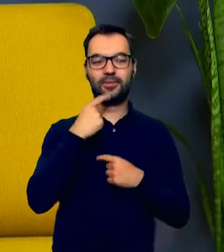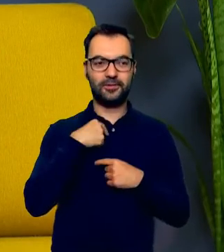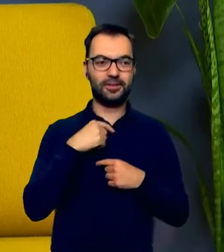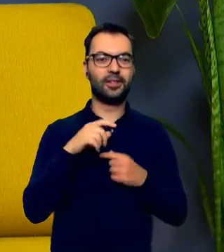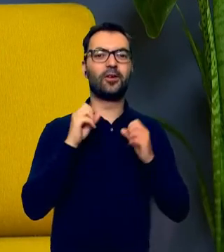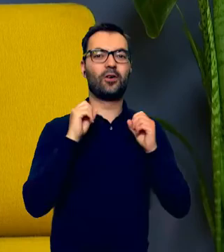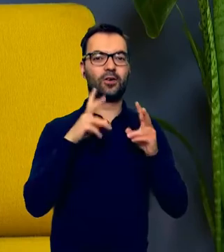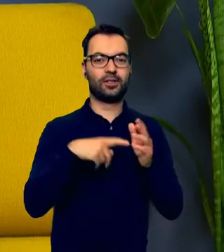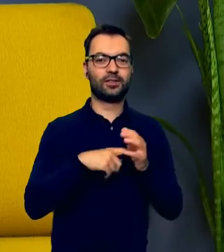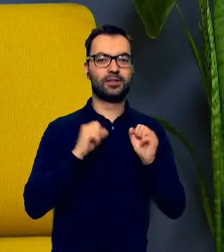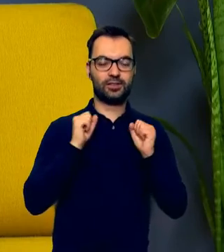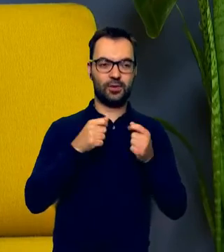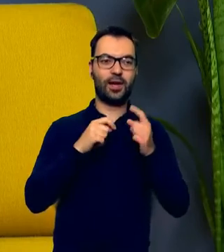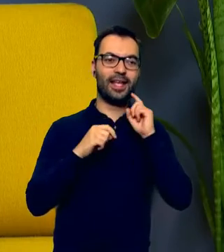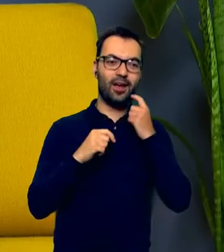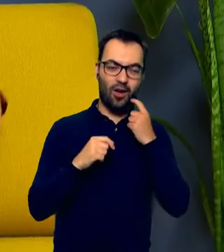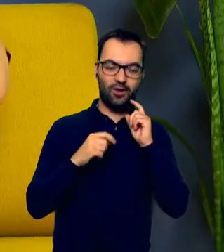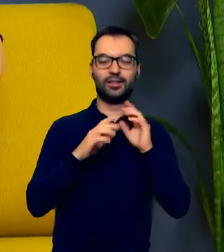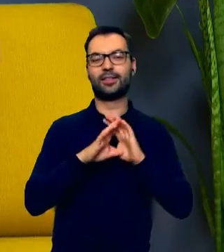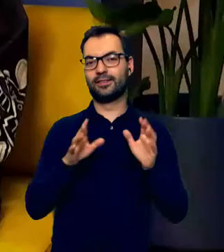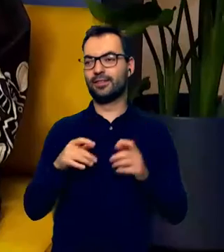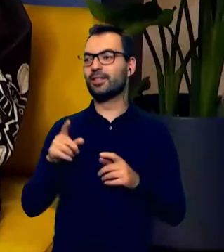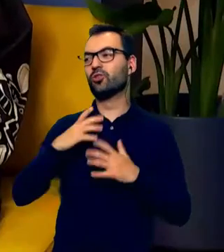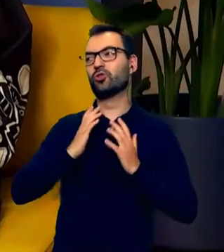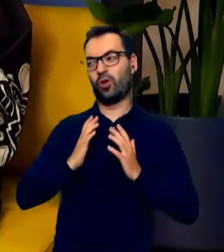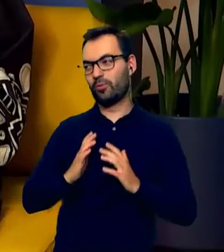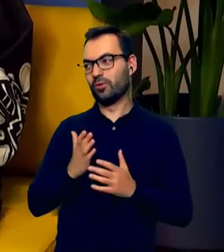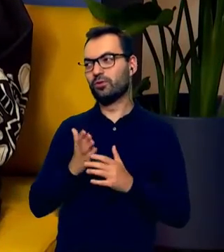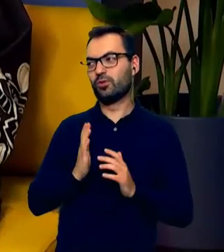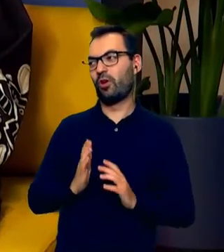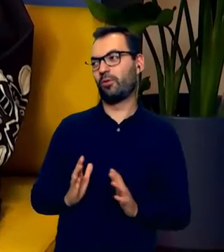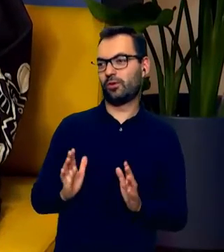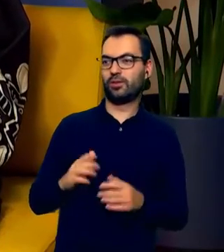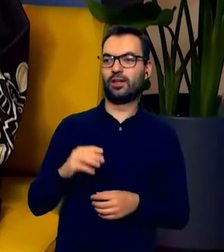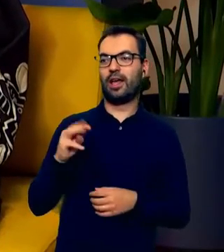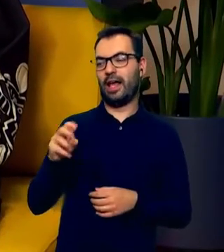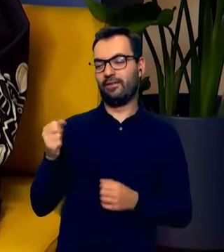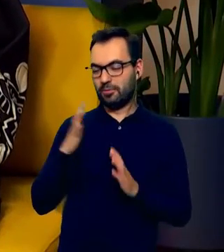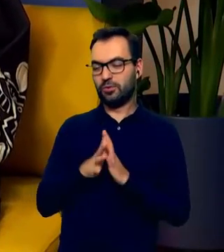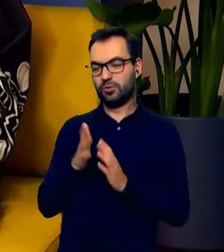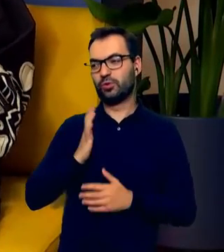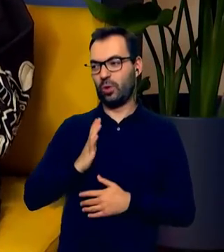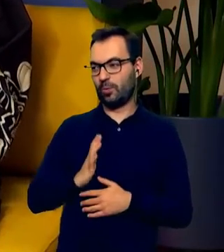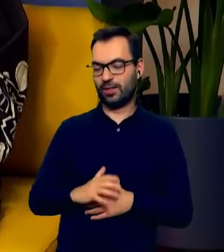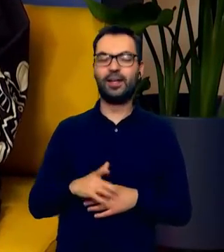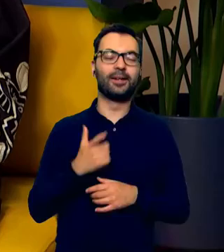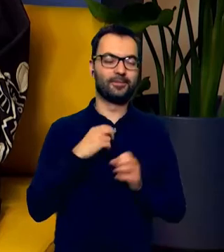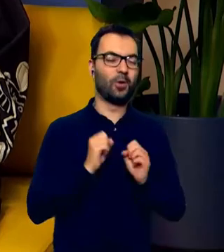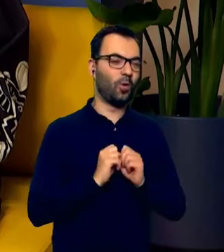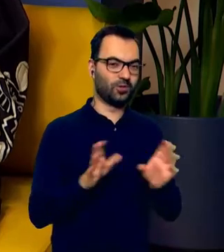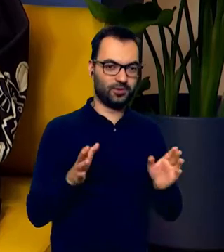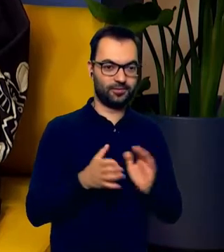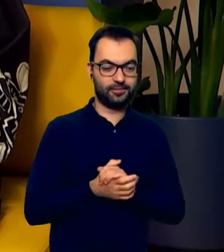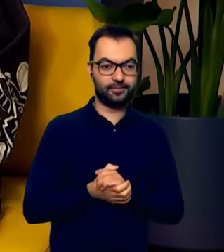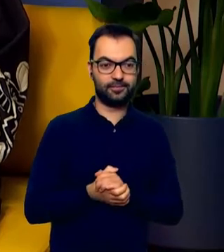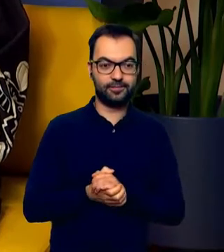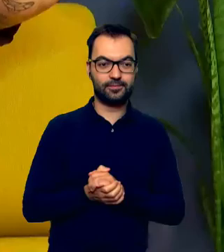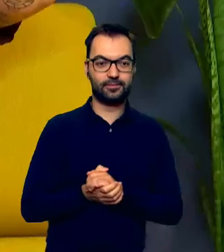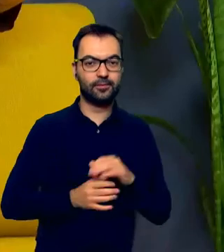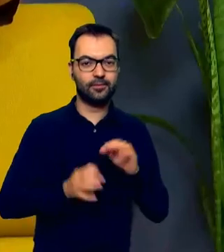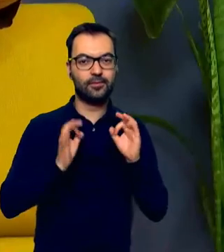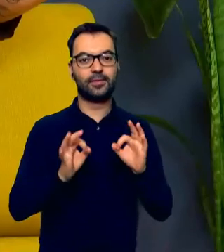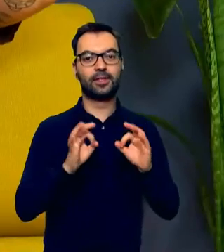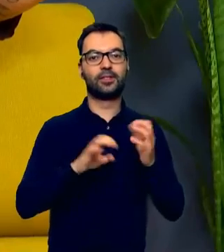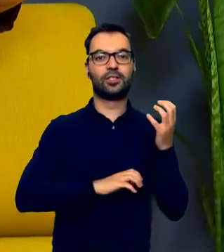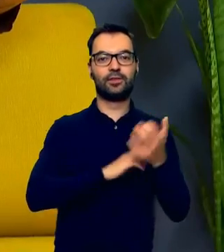rozumiem, że tutaj działa ta też ironia i sarkazm. Nie, to jest skromność, to skromność. Aha, przepraszam, działa też skromność. Jasne, a w takim razie, czy w ogóle w